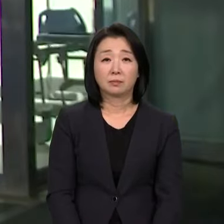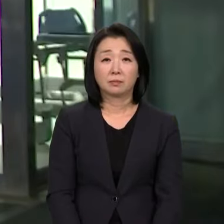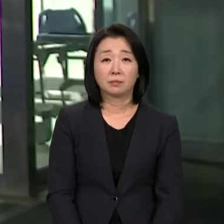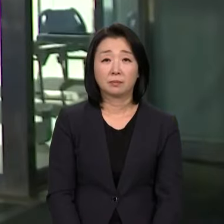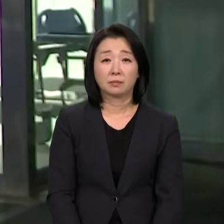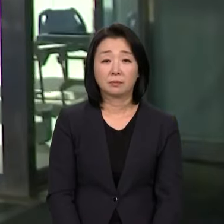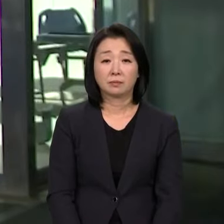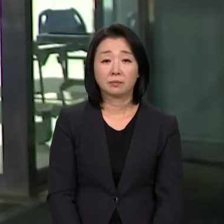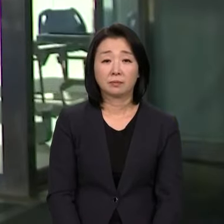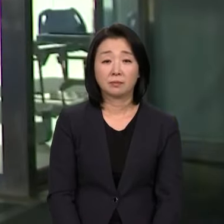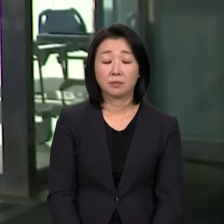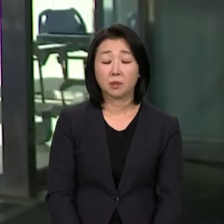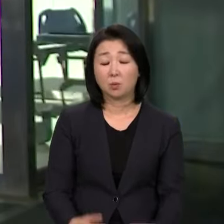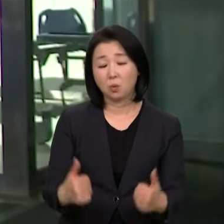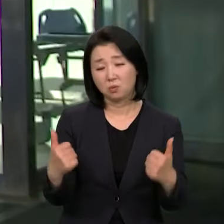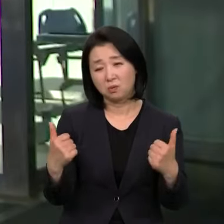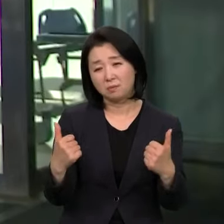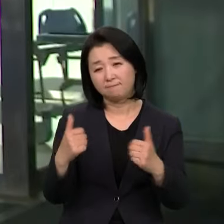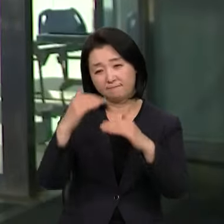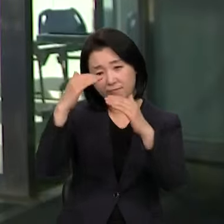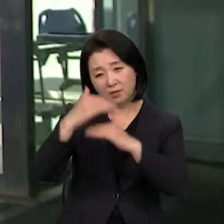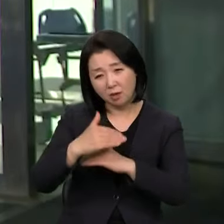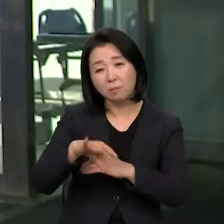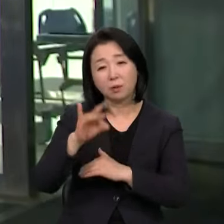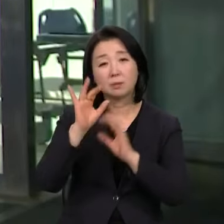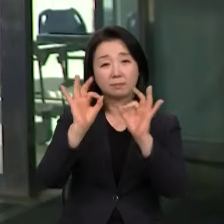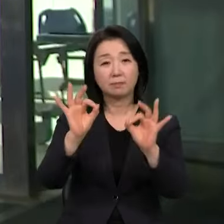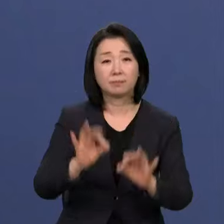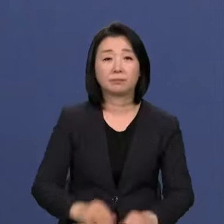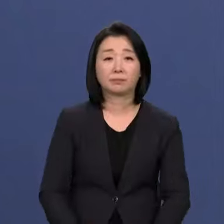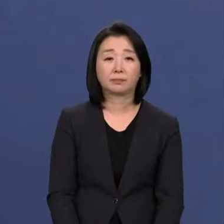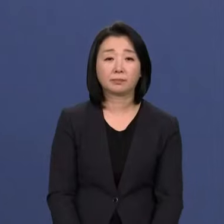네, 먼저 오늘 회견 내용 직접 들어보시죠.